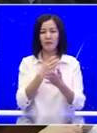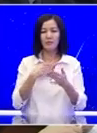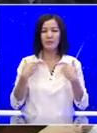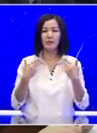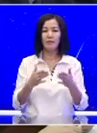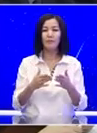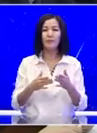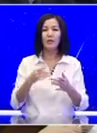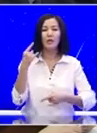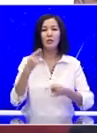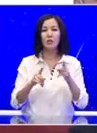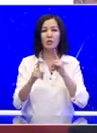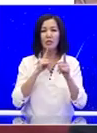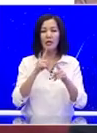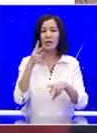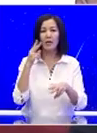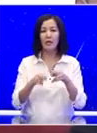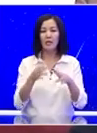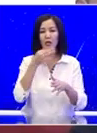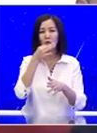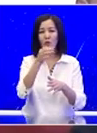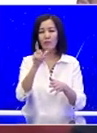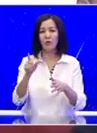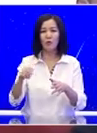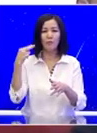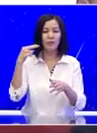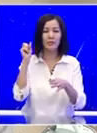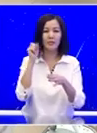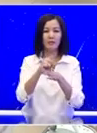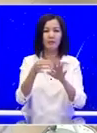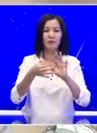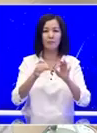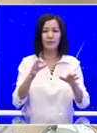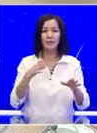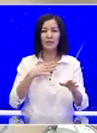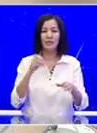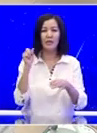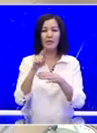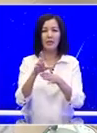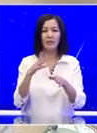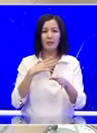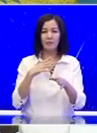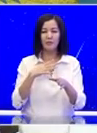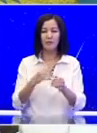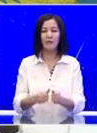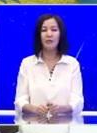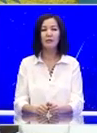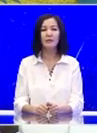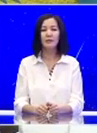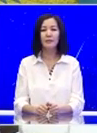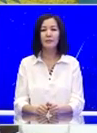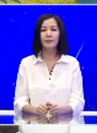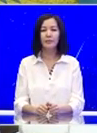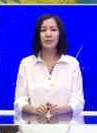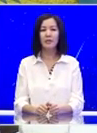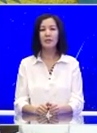Онлайн жиын аяқталысымен Амандық Баталов жауапты тұлғалар мен президент тапсырмаларын пысықтады. Нақты нұсқаулар берді. Құдайға